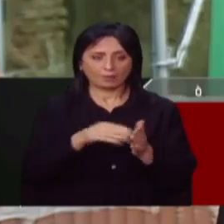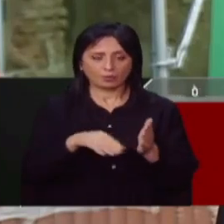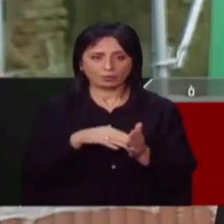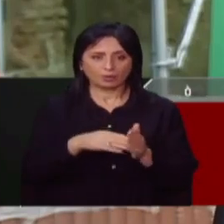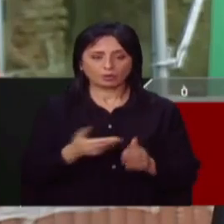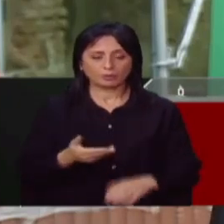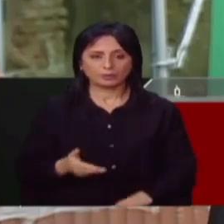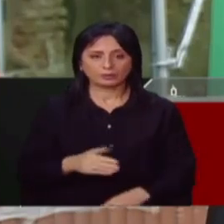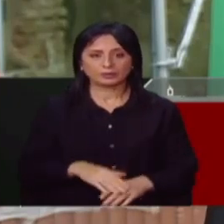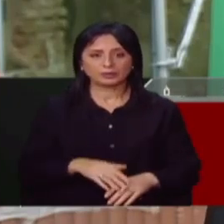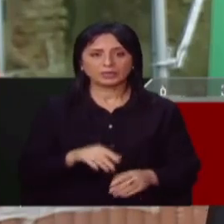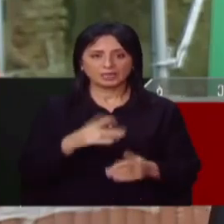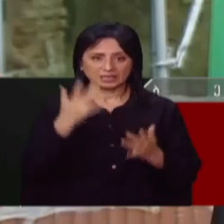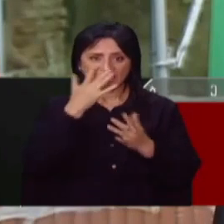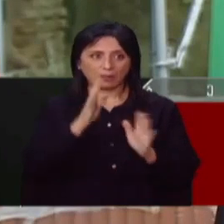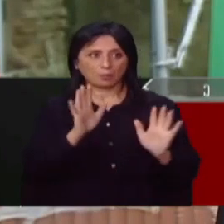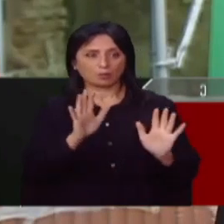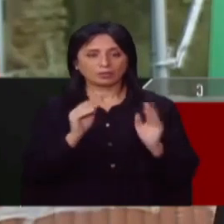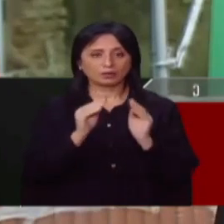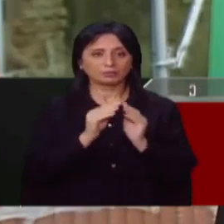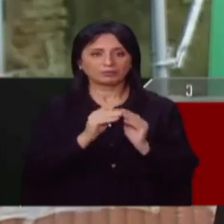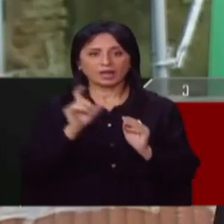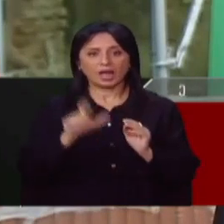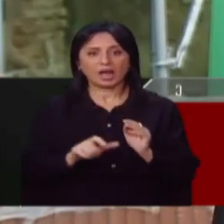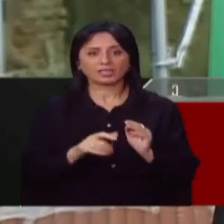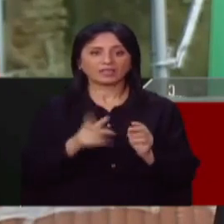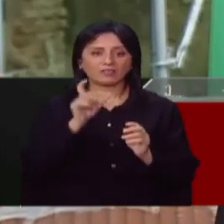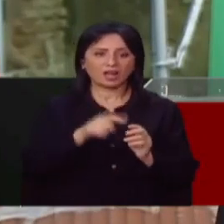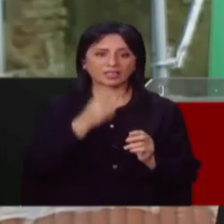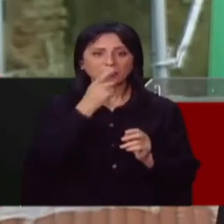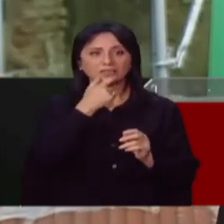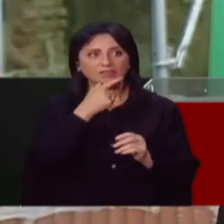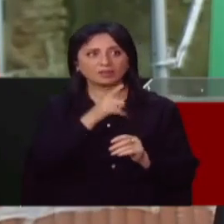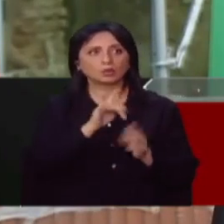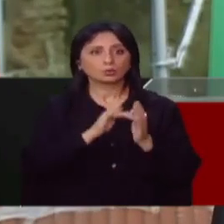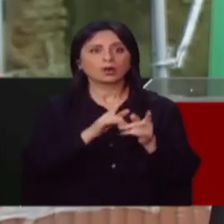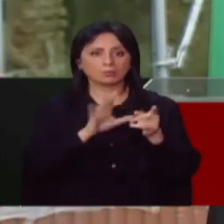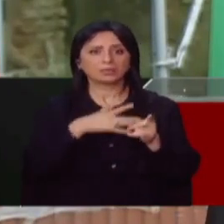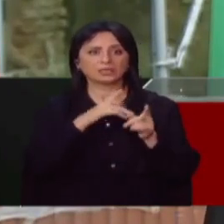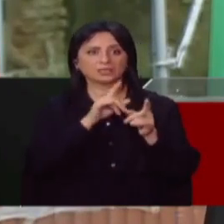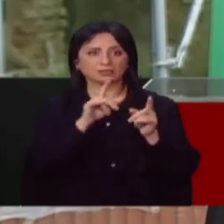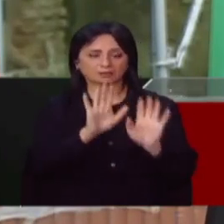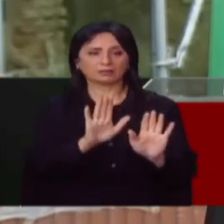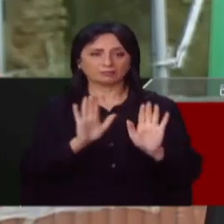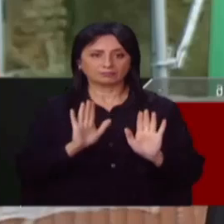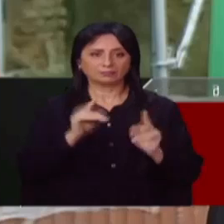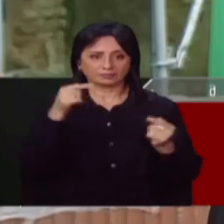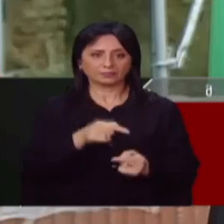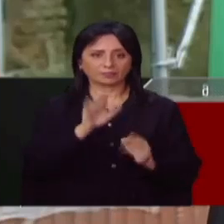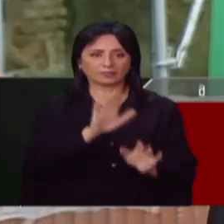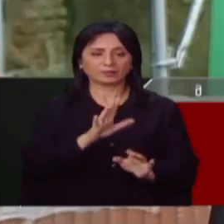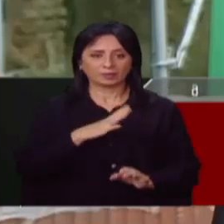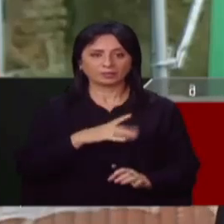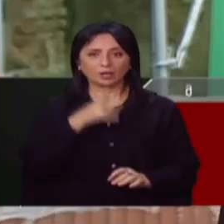რომელიც წარმოდგენას შეუქმნის აღმოსულ ლოცველს, ნახველს და ტურის, თუ როგორი იყო იმ